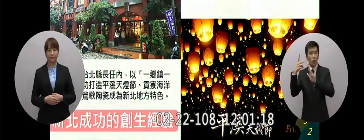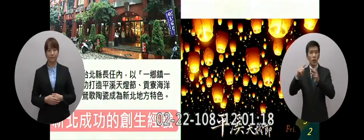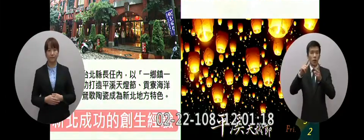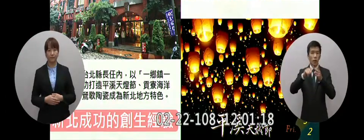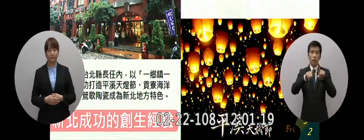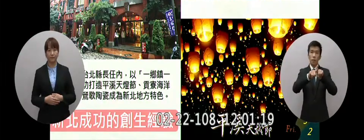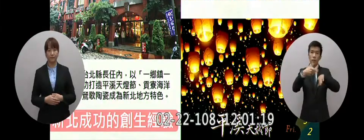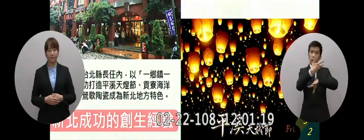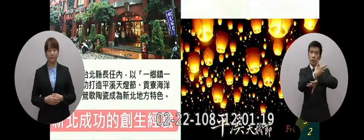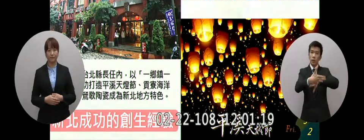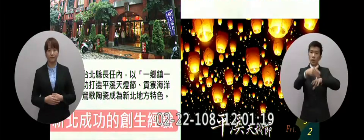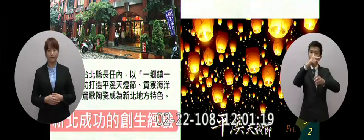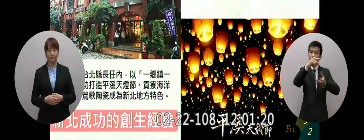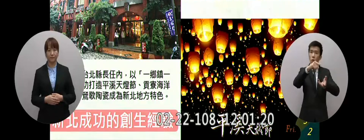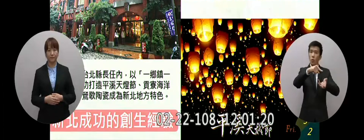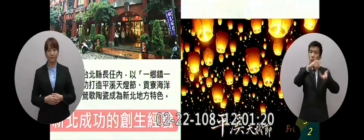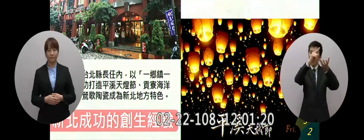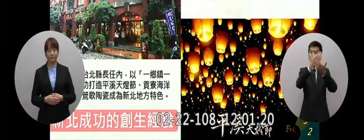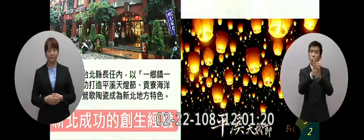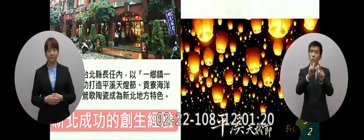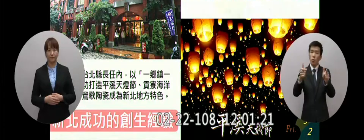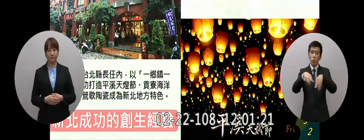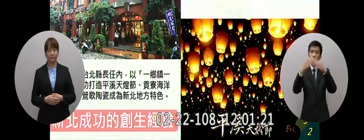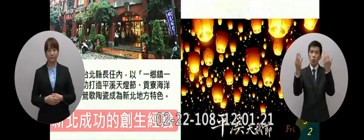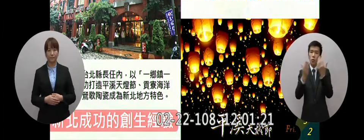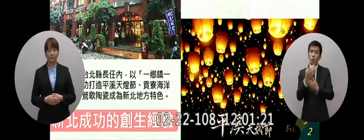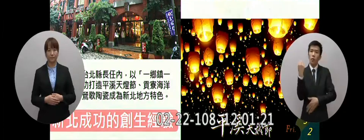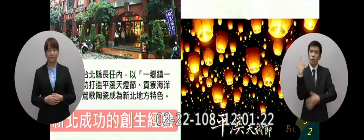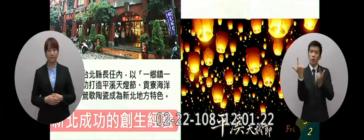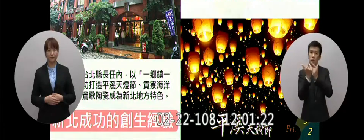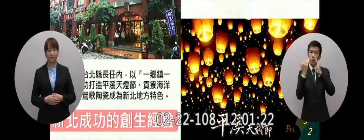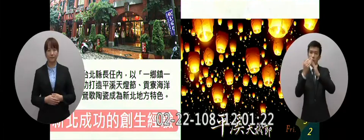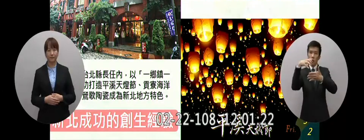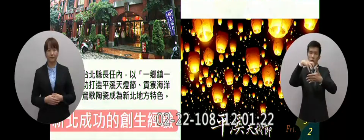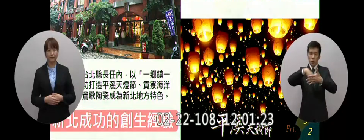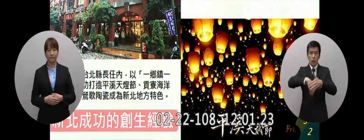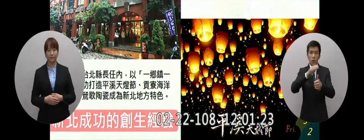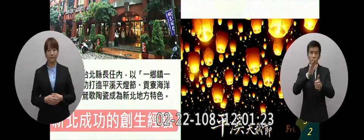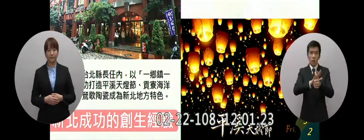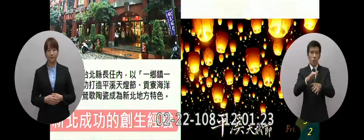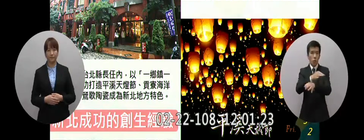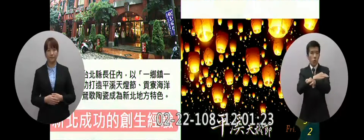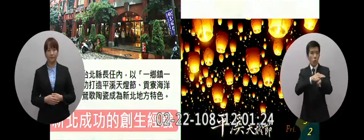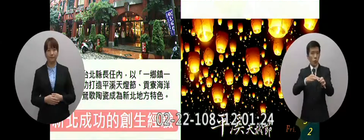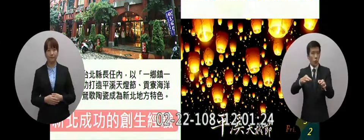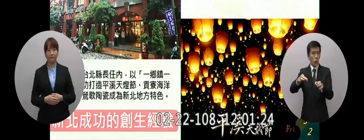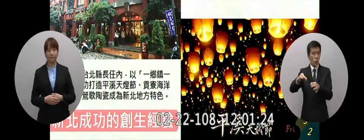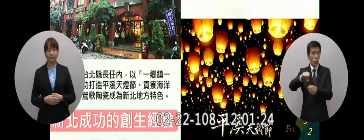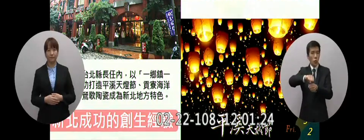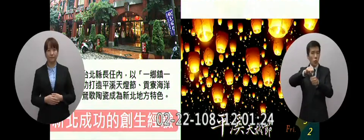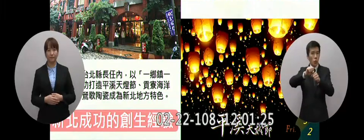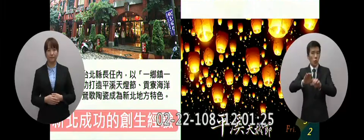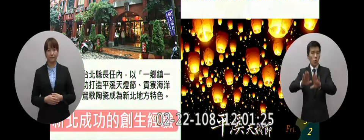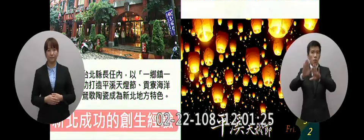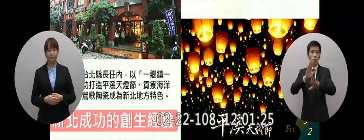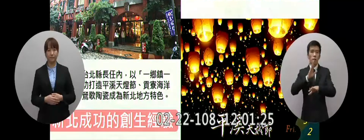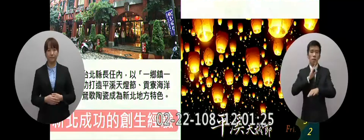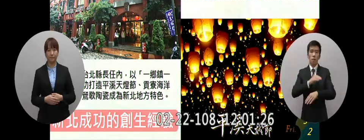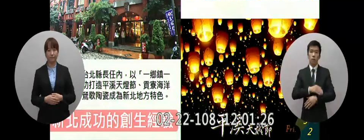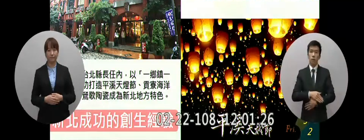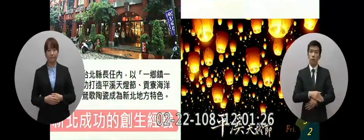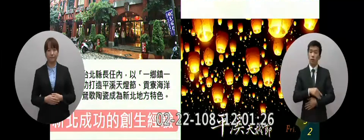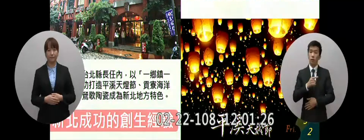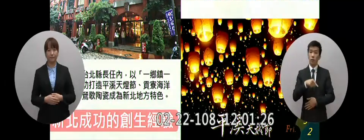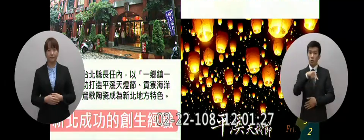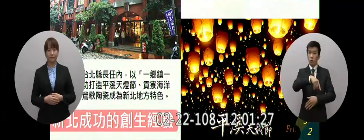是在新北市啊办的有声有色，而且带动了活络的地方的整体的一个产业，等于是他们是用活